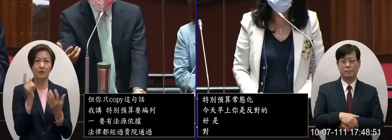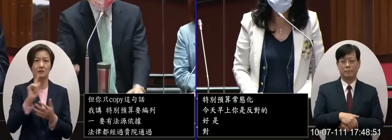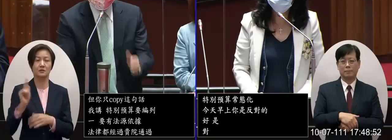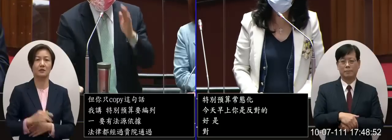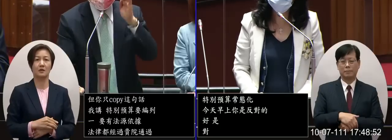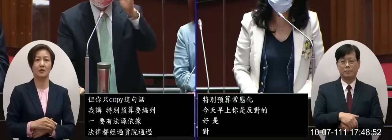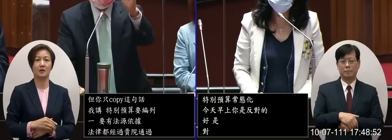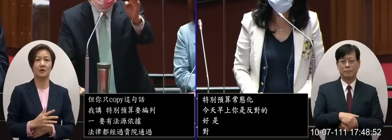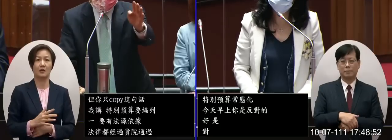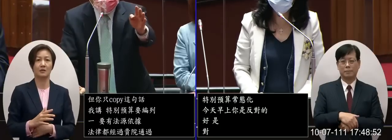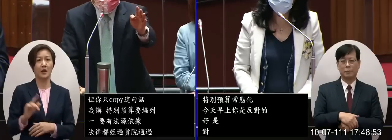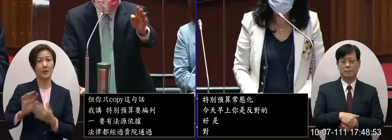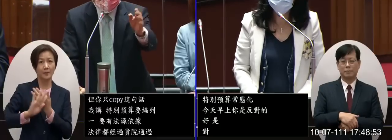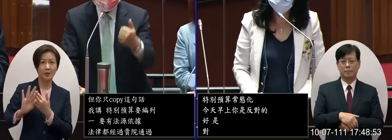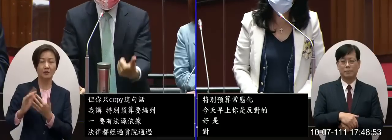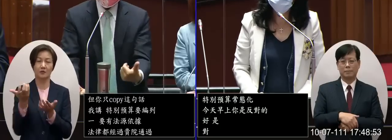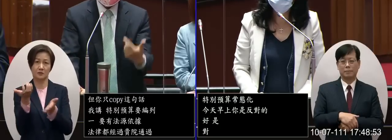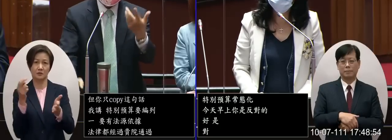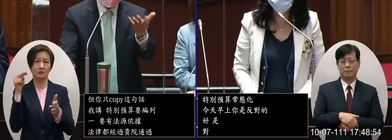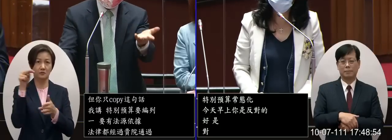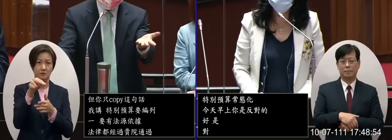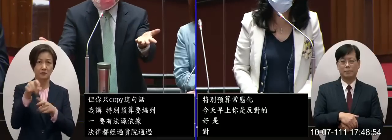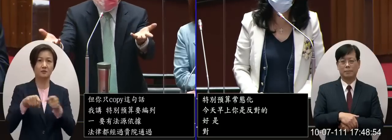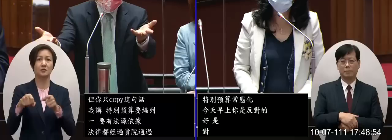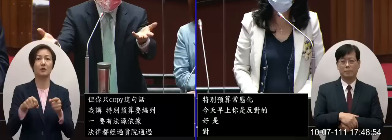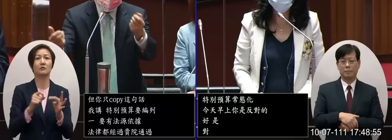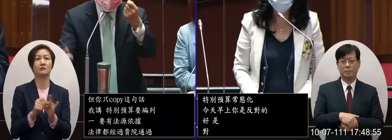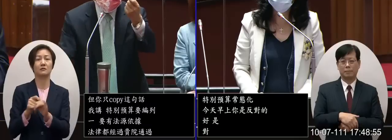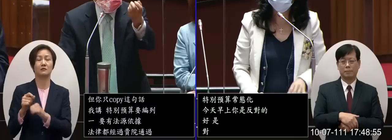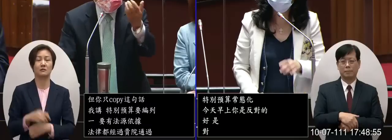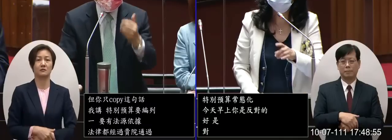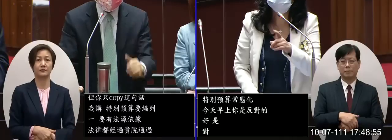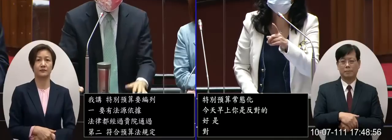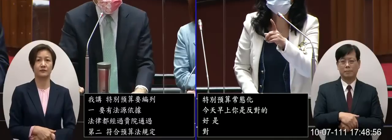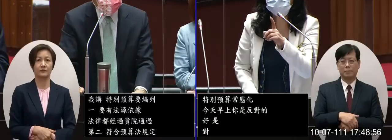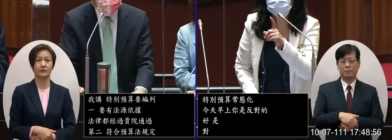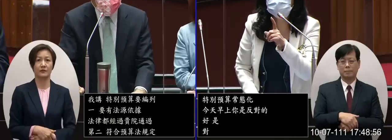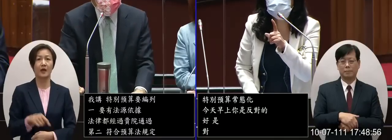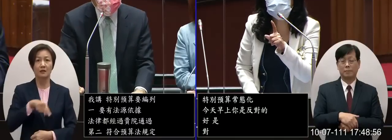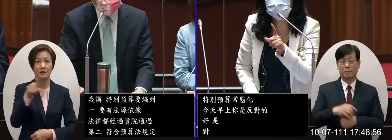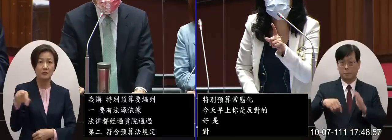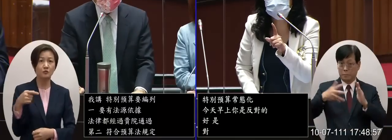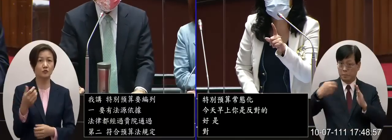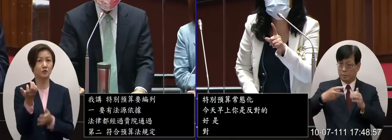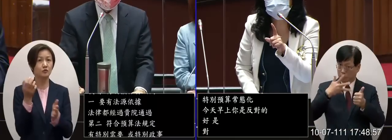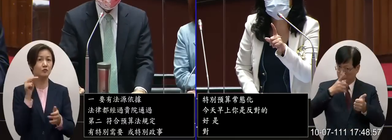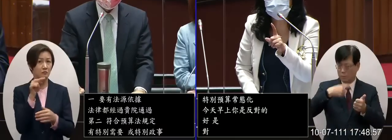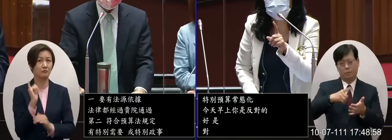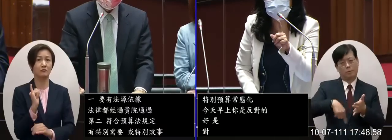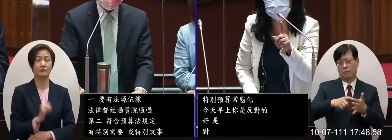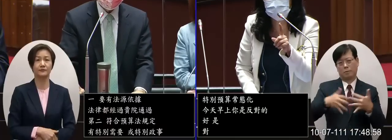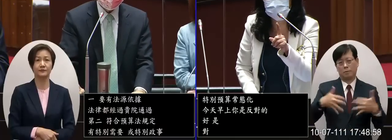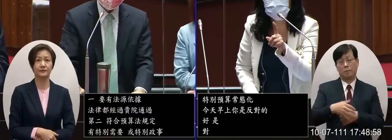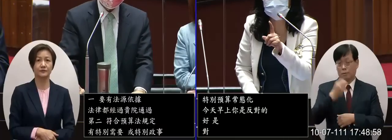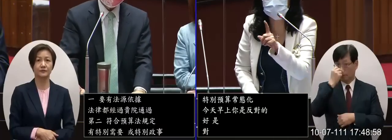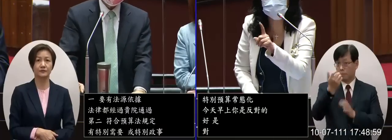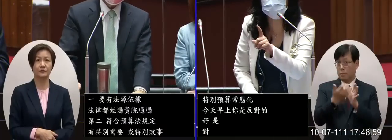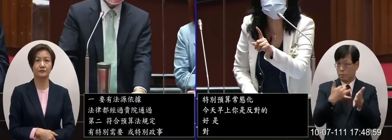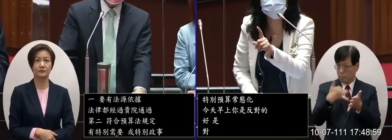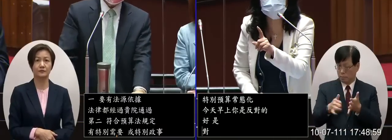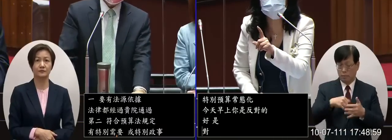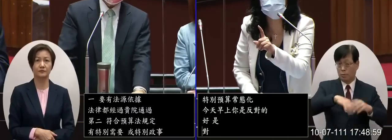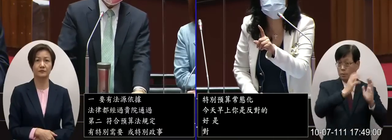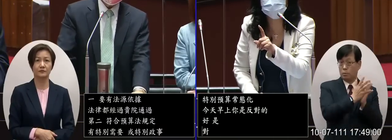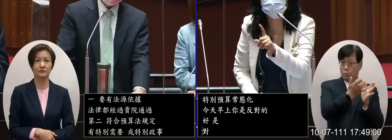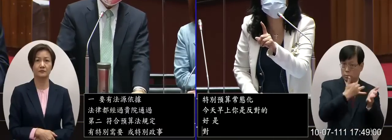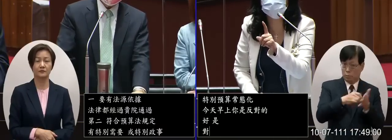特别正式比如前瞻，说现在到处前瞻大家欢迎吗？ 院长，我再问你一个简单的问题，特别预算跟